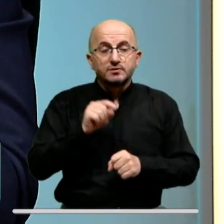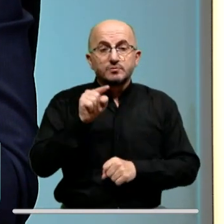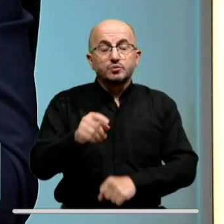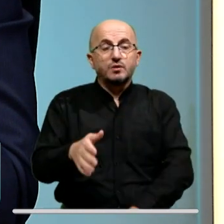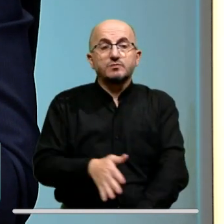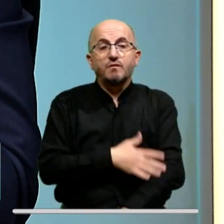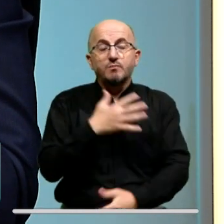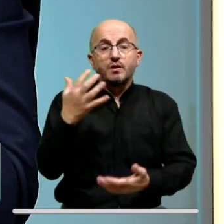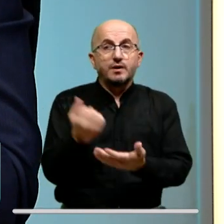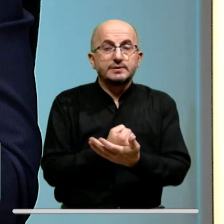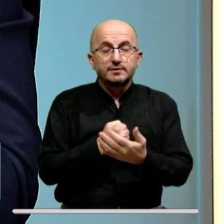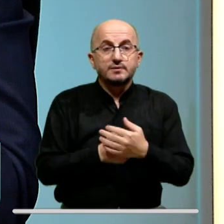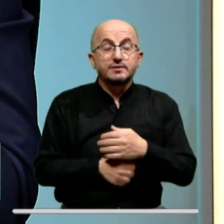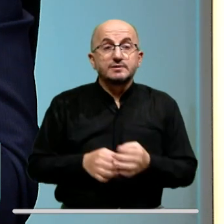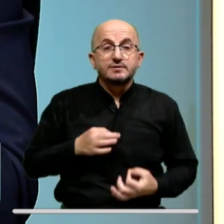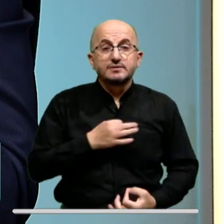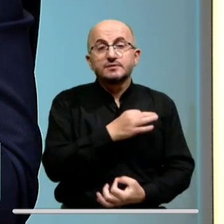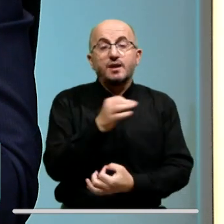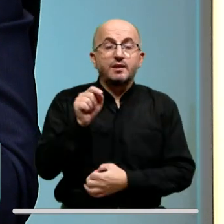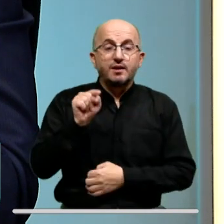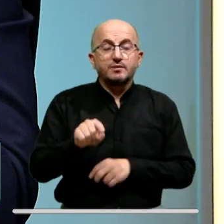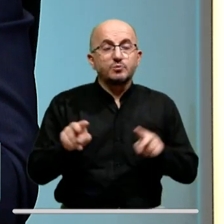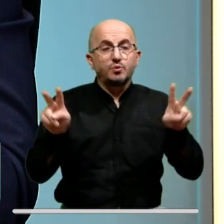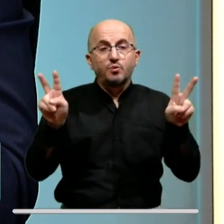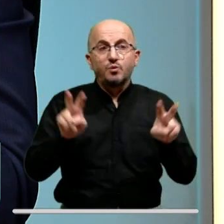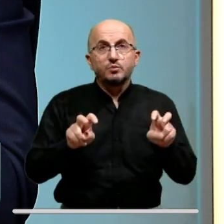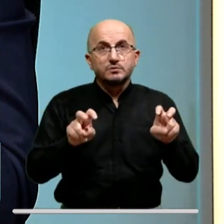sevap elde eder. İnsanlarımız bu konuda